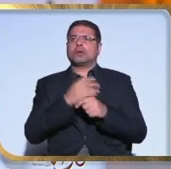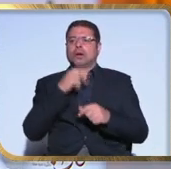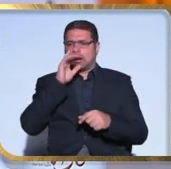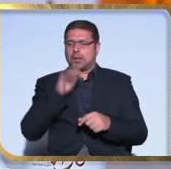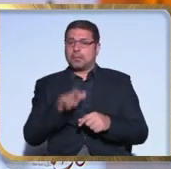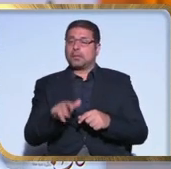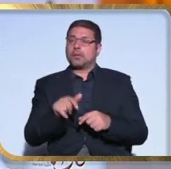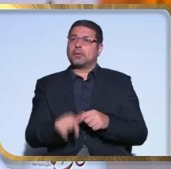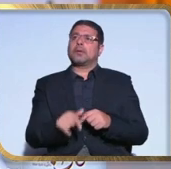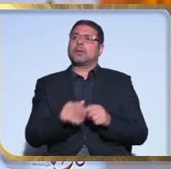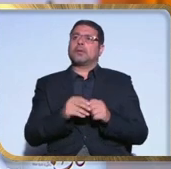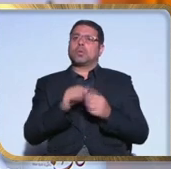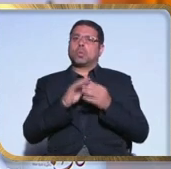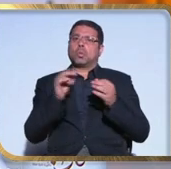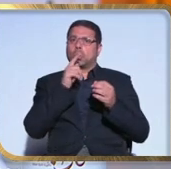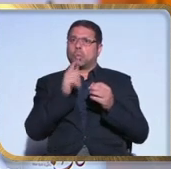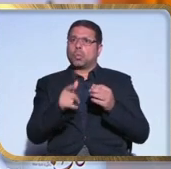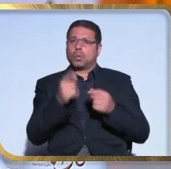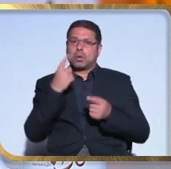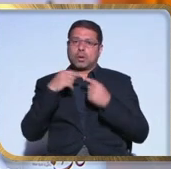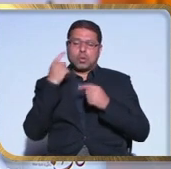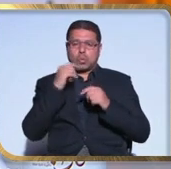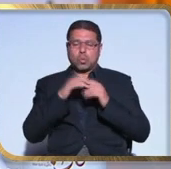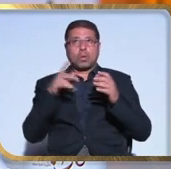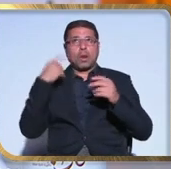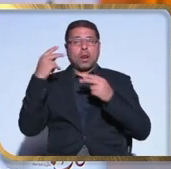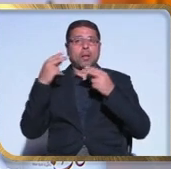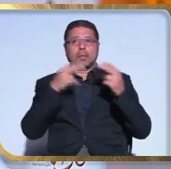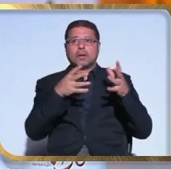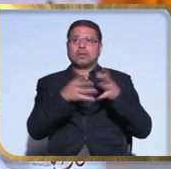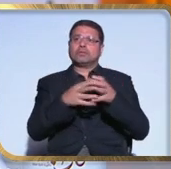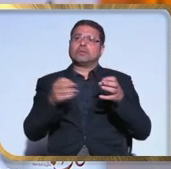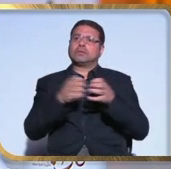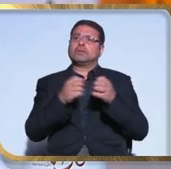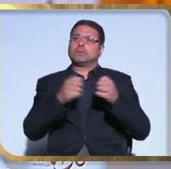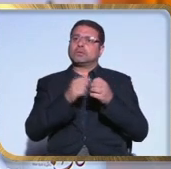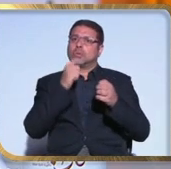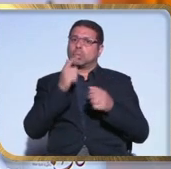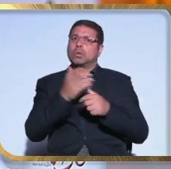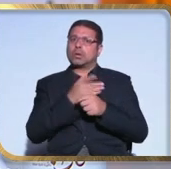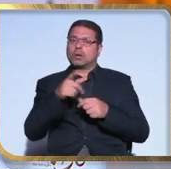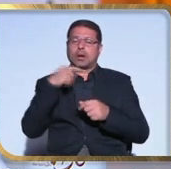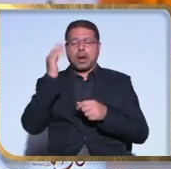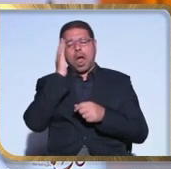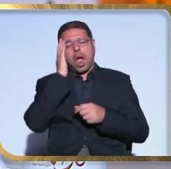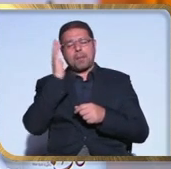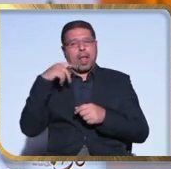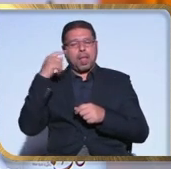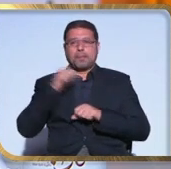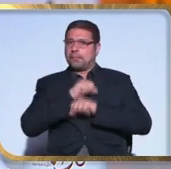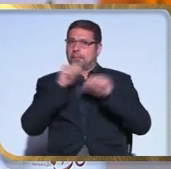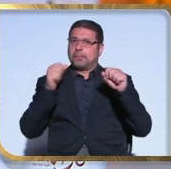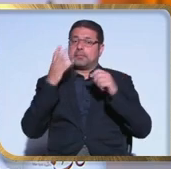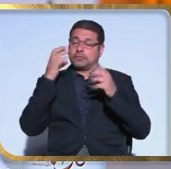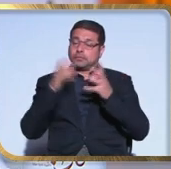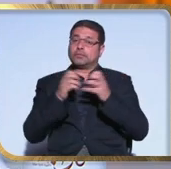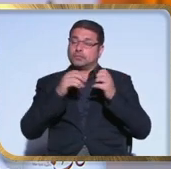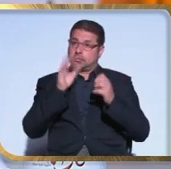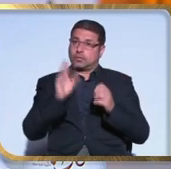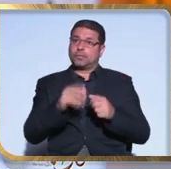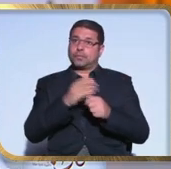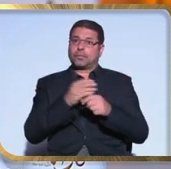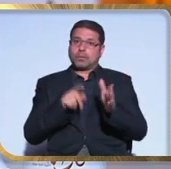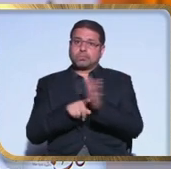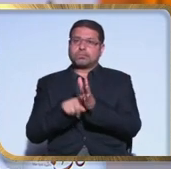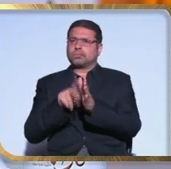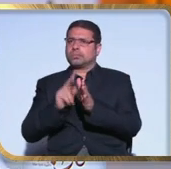النمله روت في تعبير الرؤى اللي هي تفسير المنام روت كذلك في الفتن